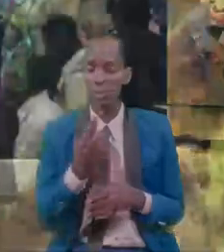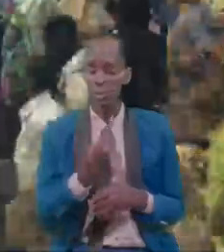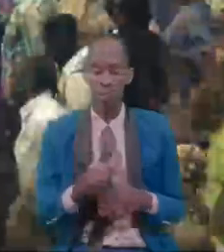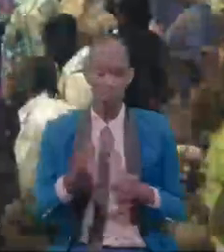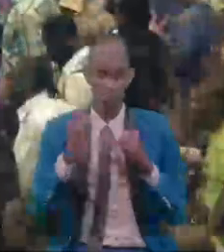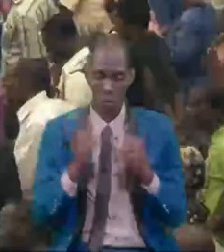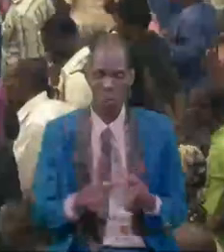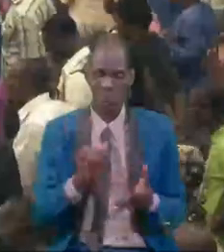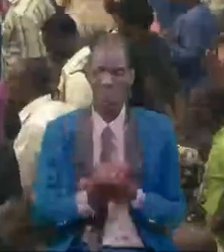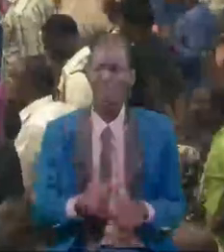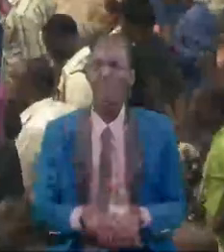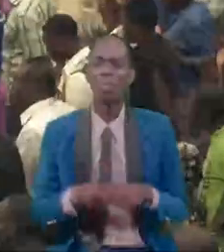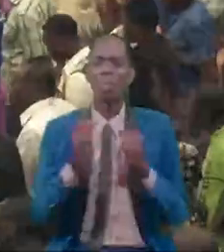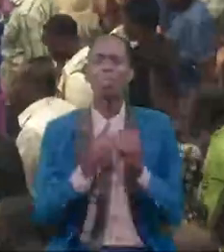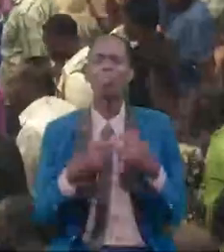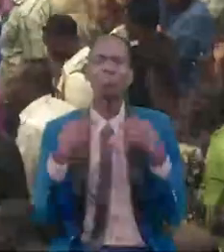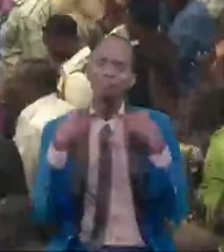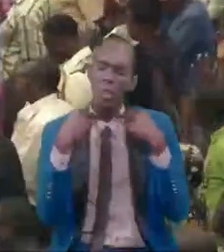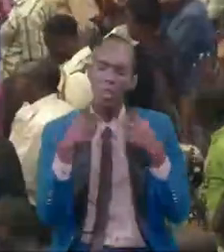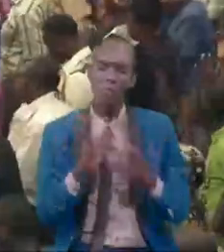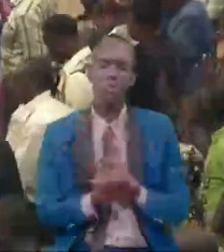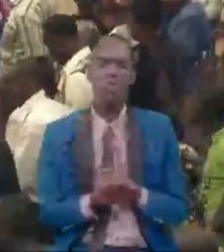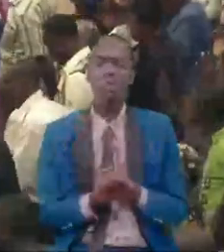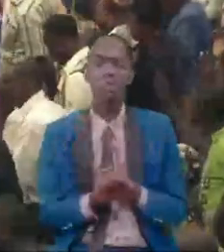La puissance qui brise tout joug.